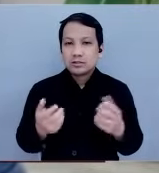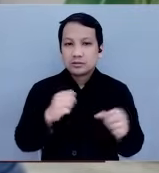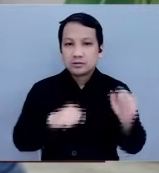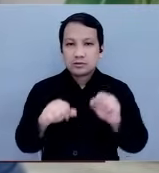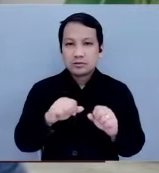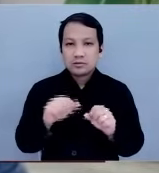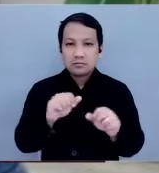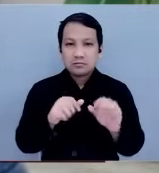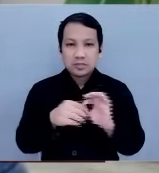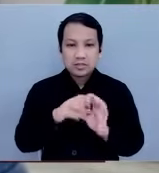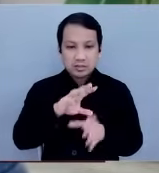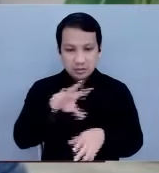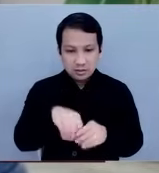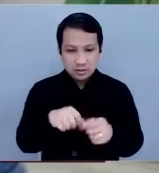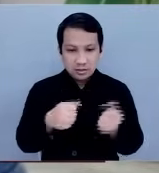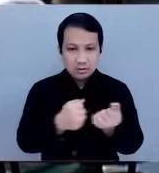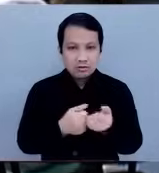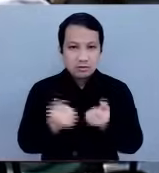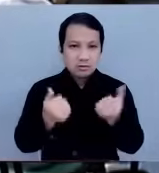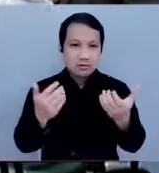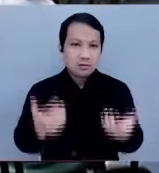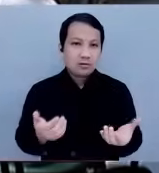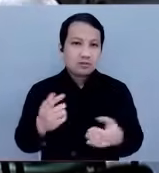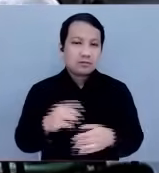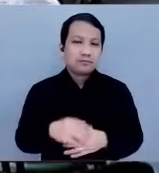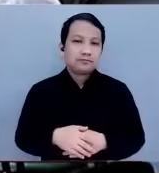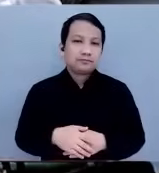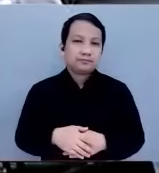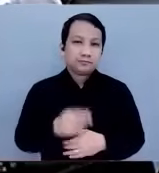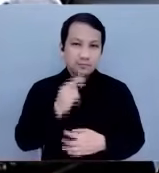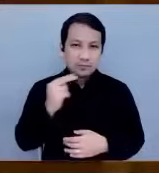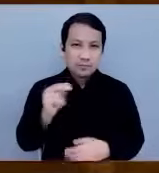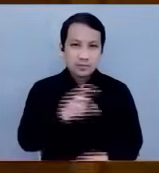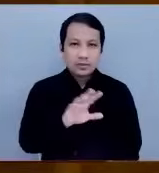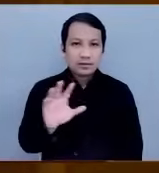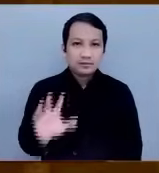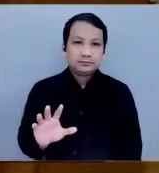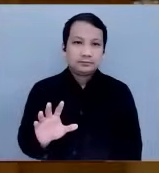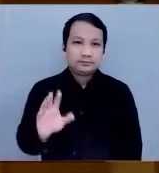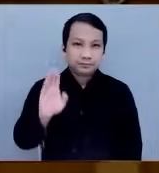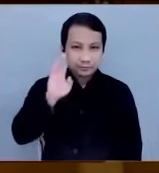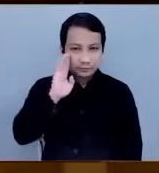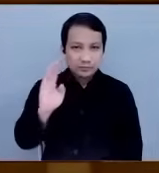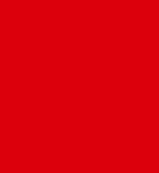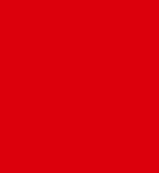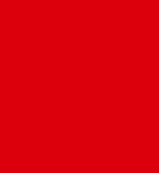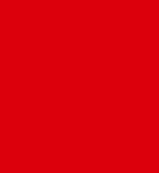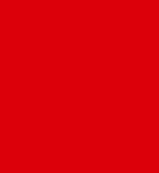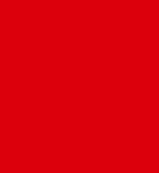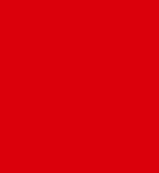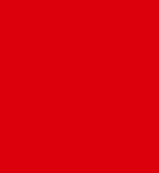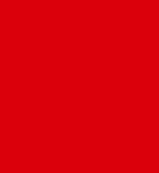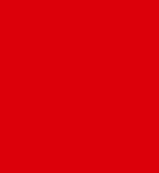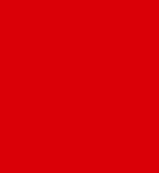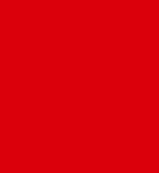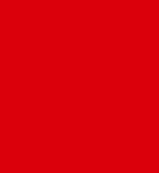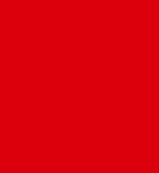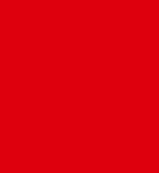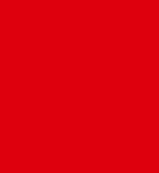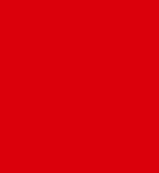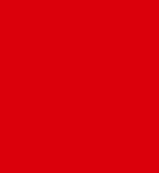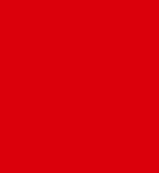within the administration nagbabalita mula sa frontline br B news mga kapatid